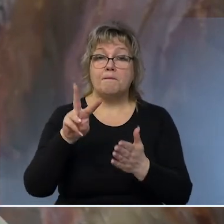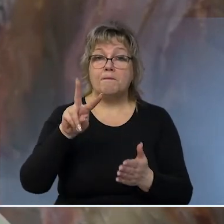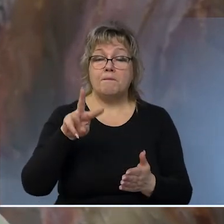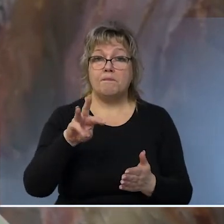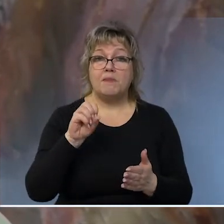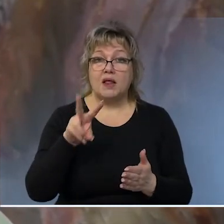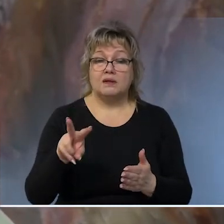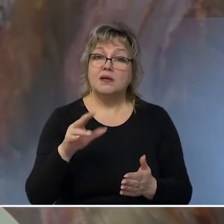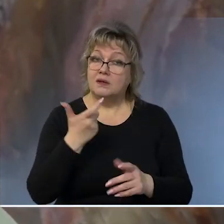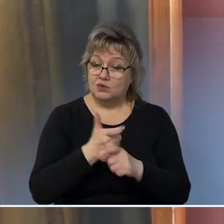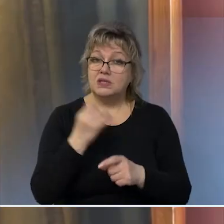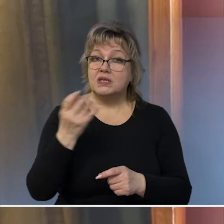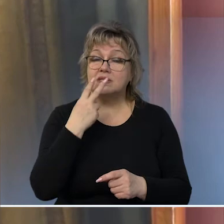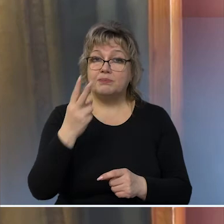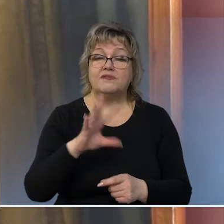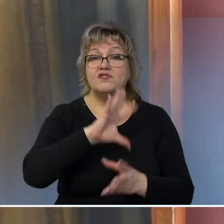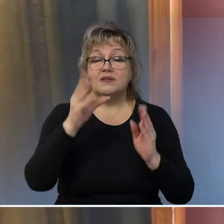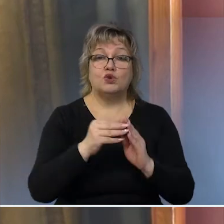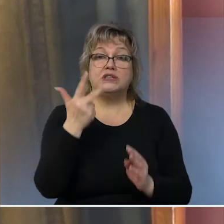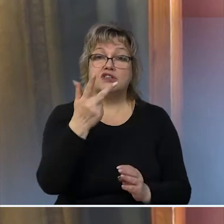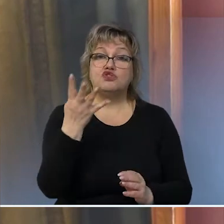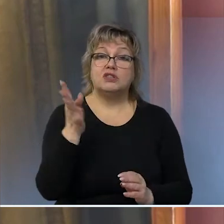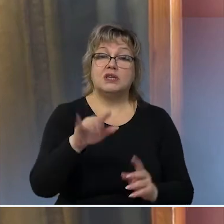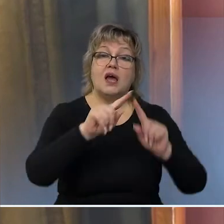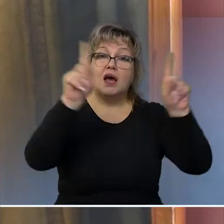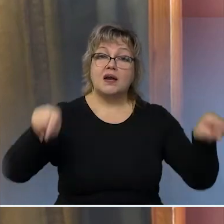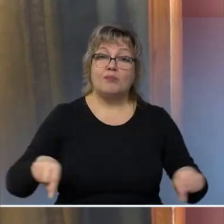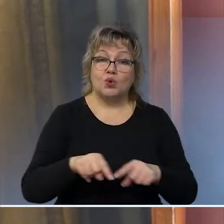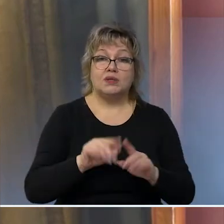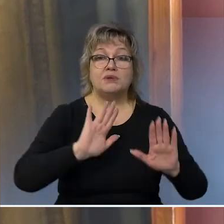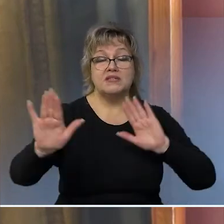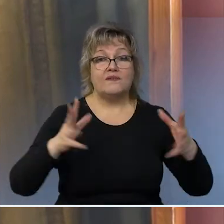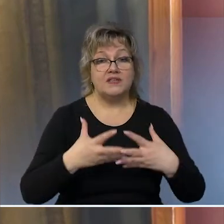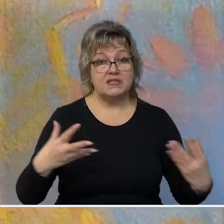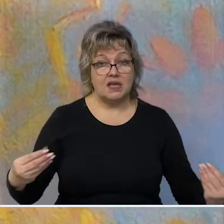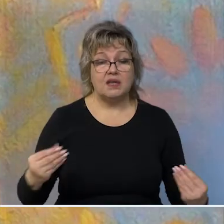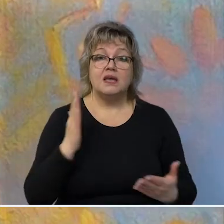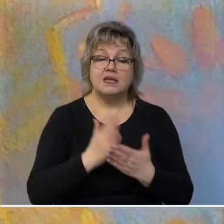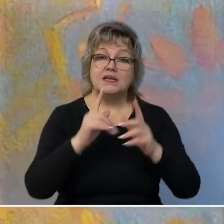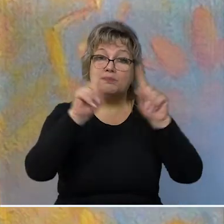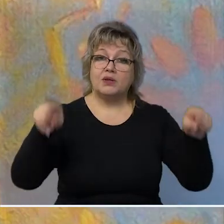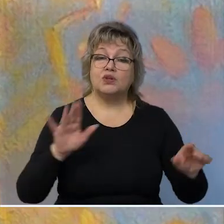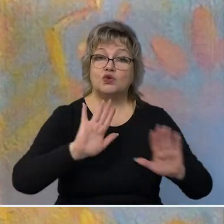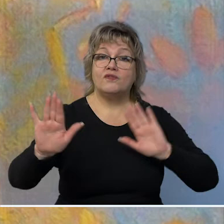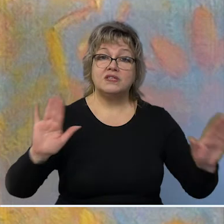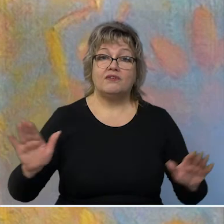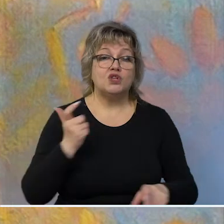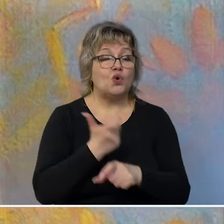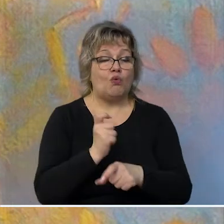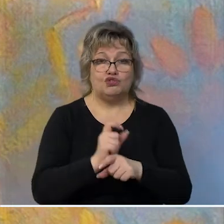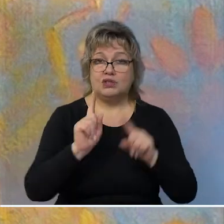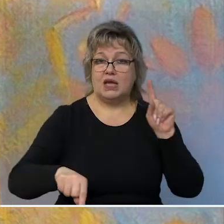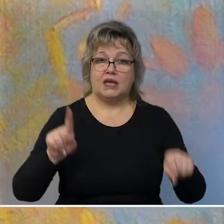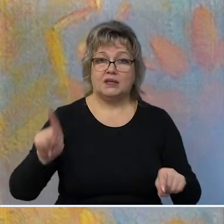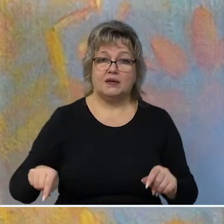тоже интересно посмотреть на нее. Всего 34 работы представлены в весенней экспозиции. Есть полотна, которые выставляются